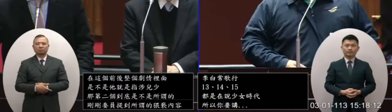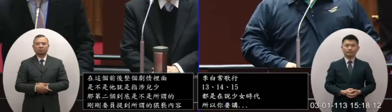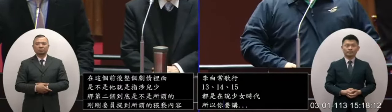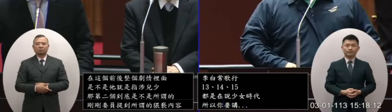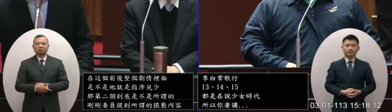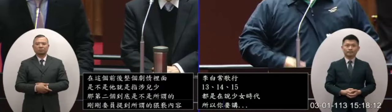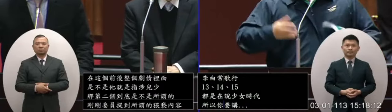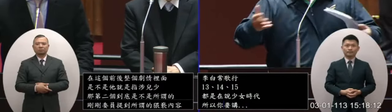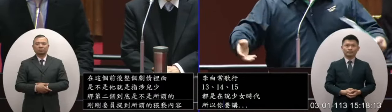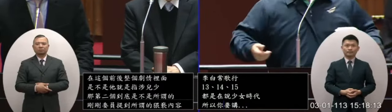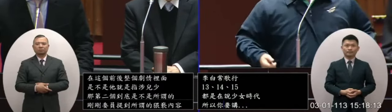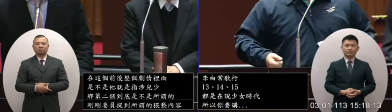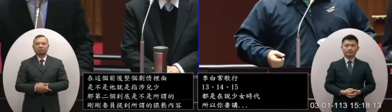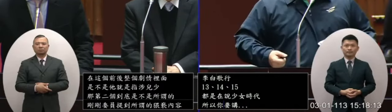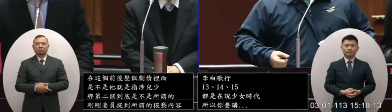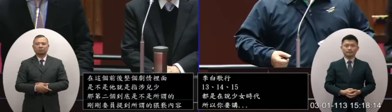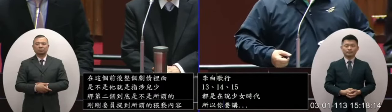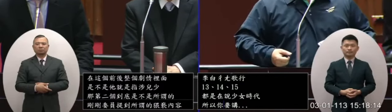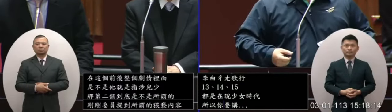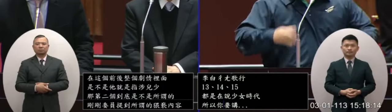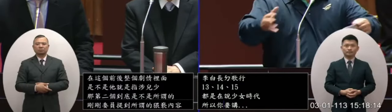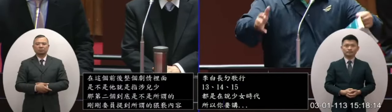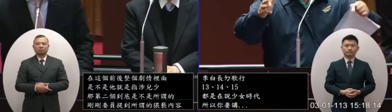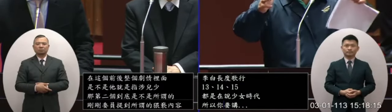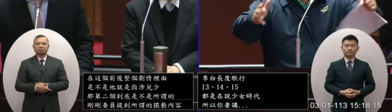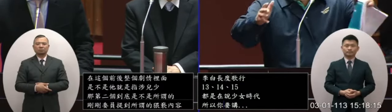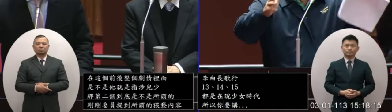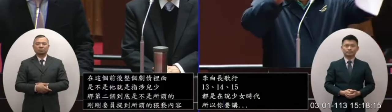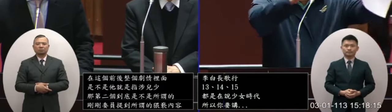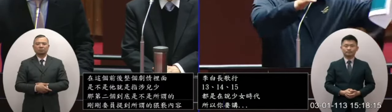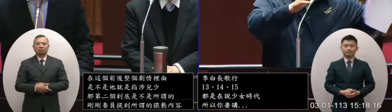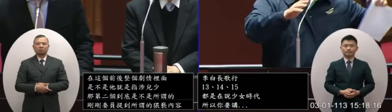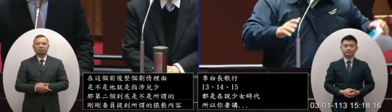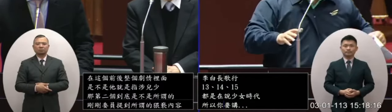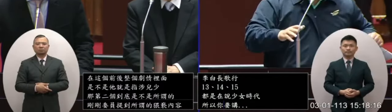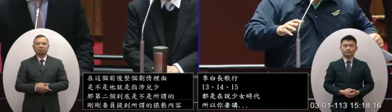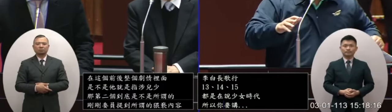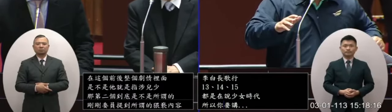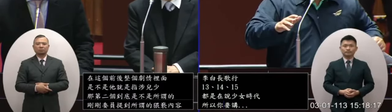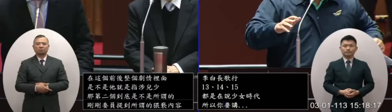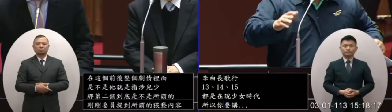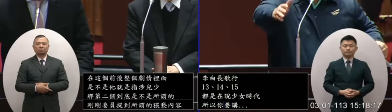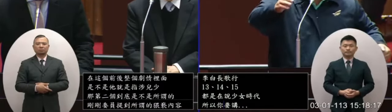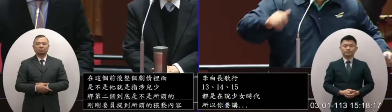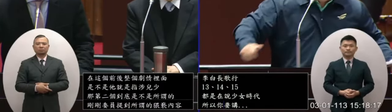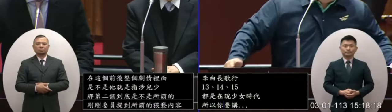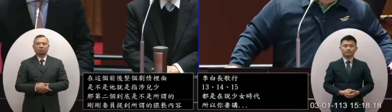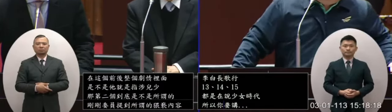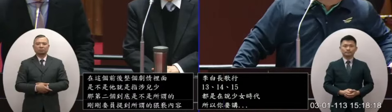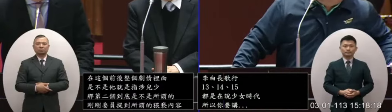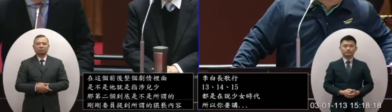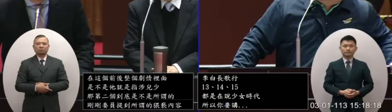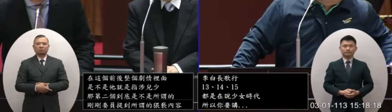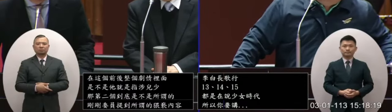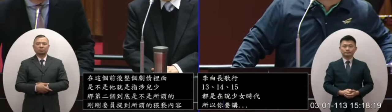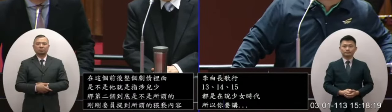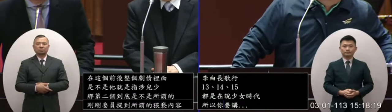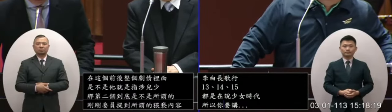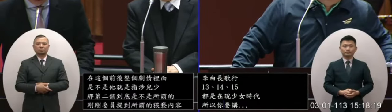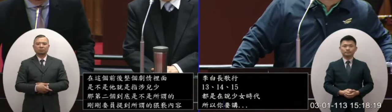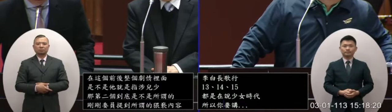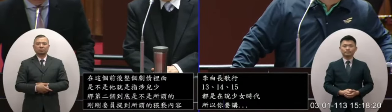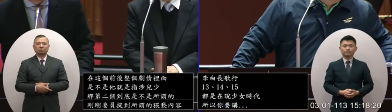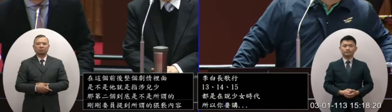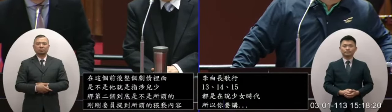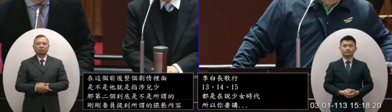我，哦，阿巴伯米巴，哦，所以这个才又要跳出来管理。部长，这样让你们能理解吗？